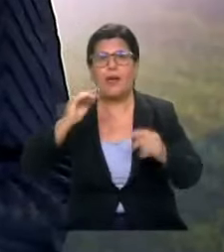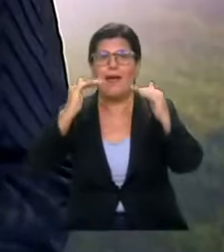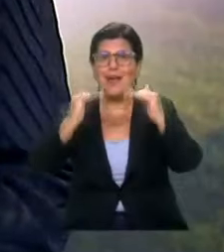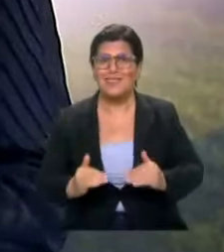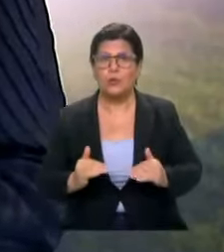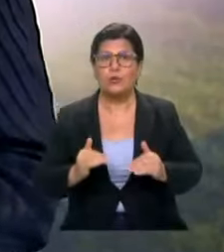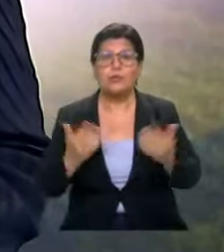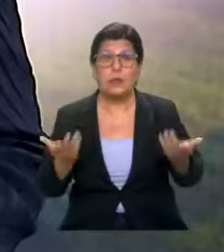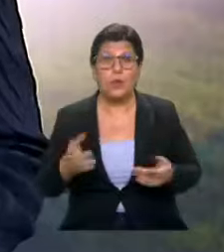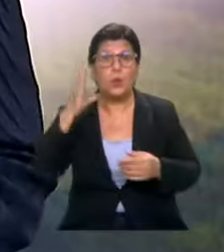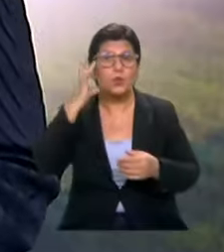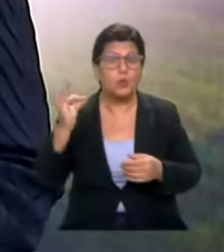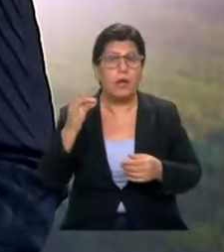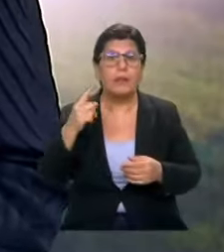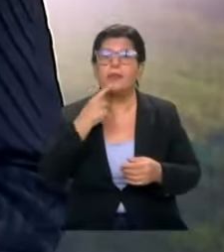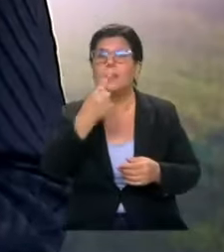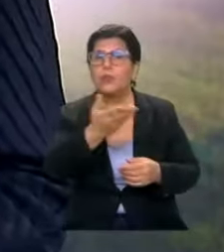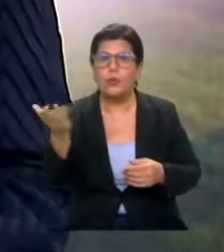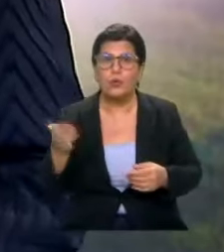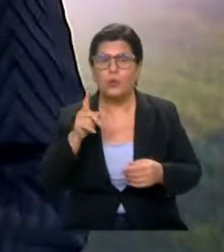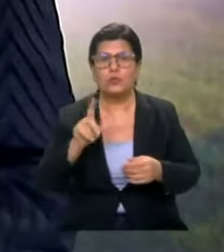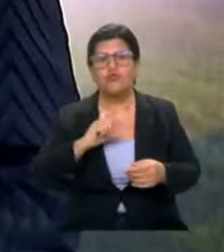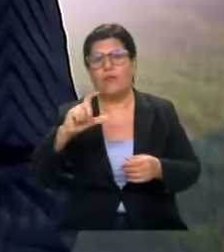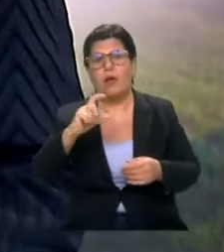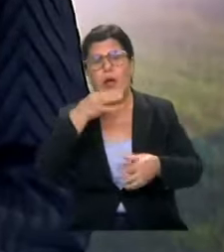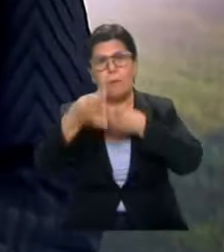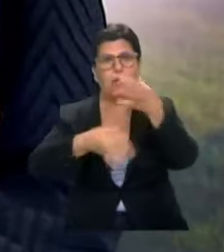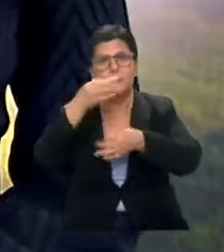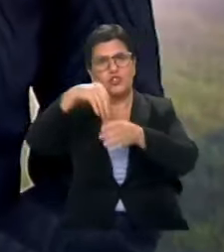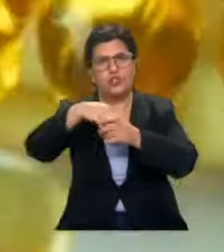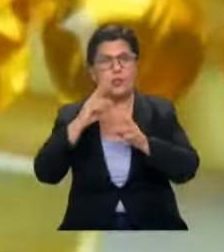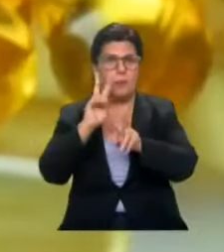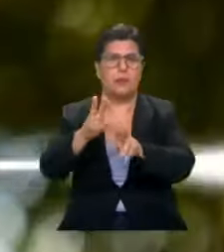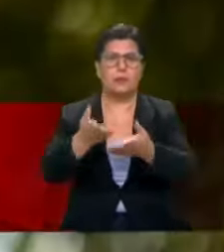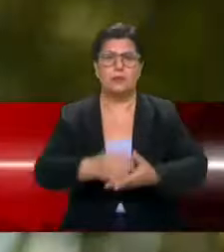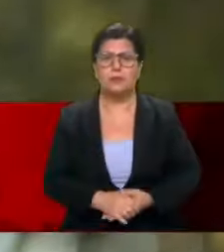azalıyor. Peki uzmanlar ne diyor? Onun yanıtı da haberimizde.